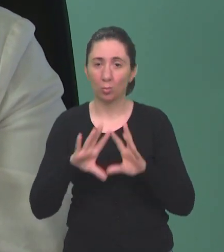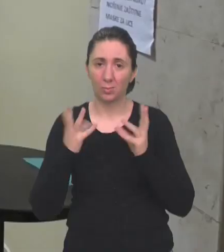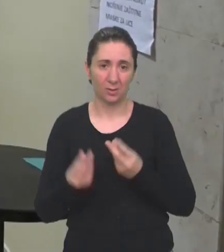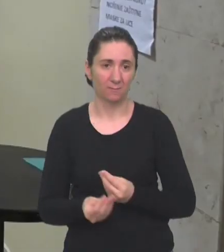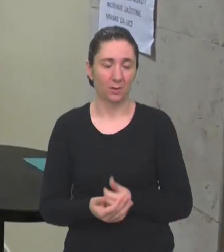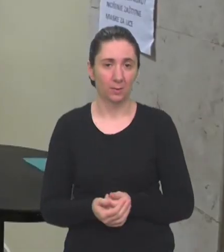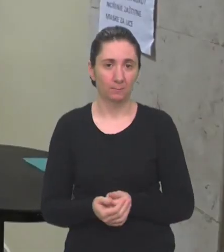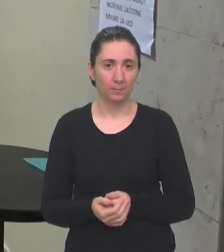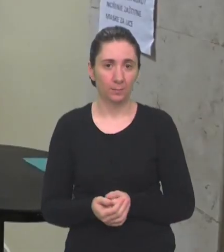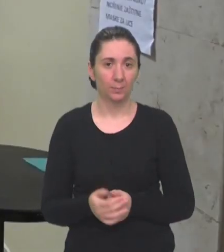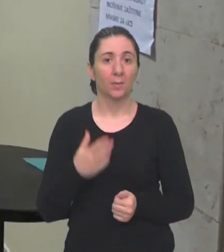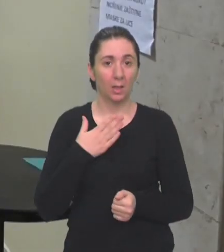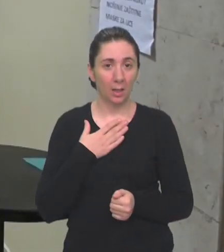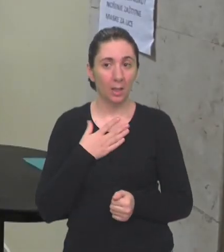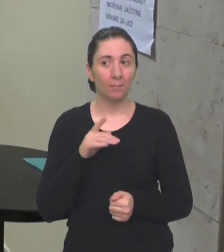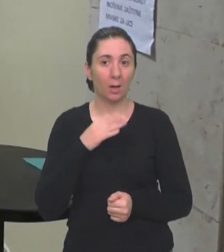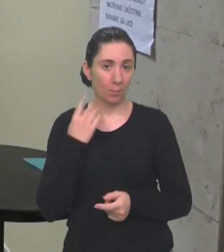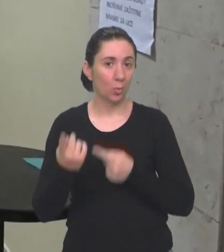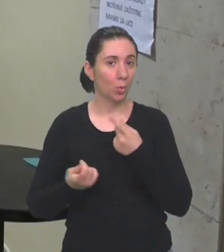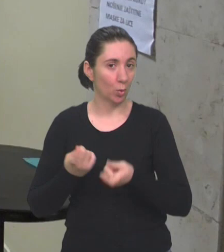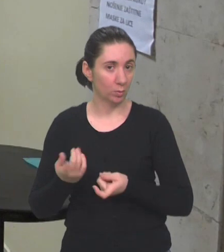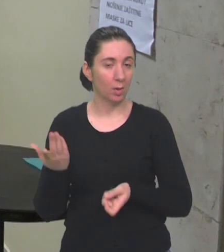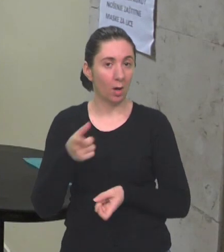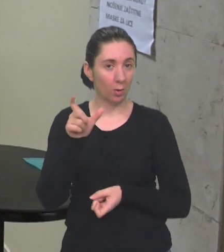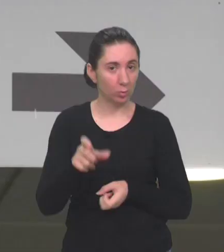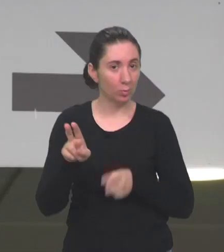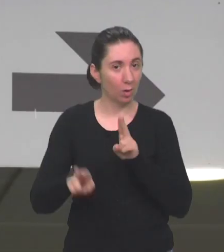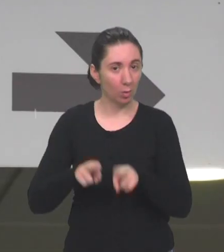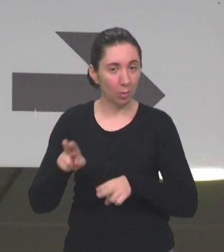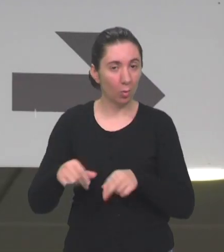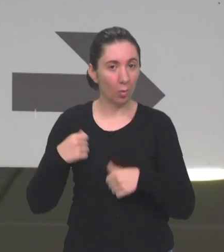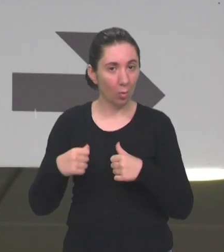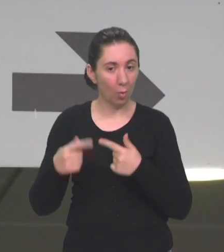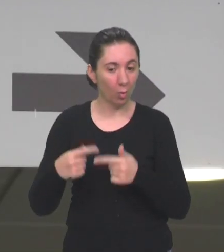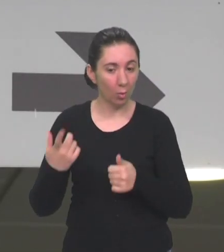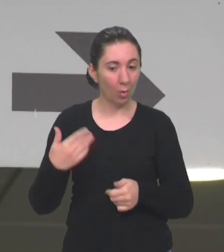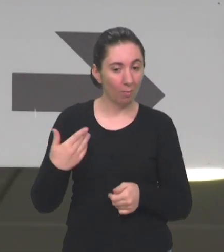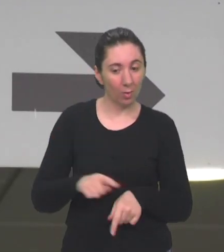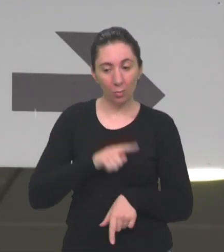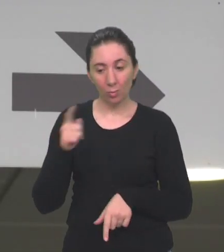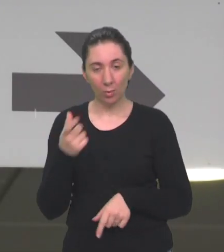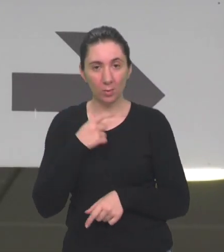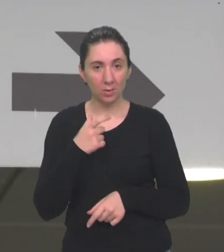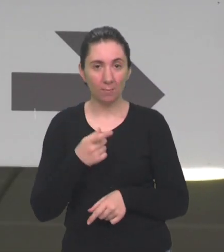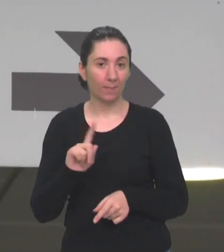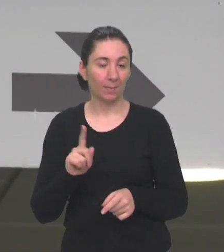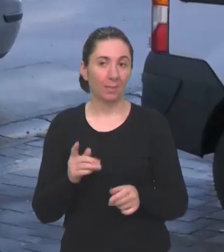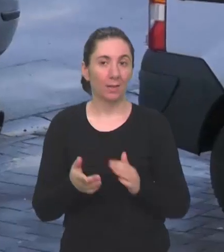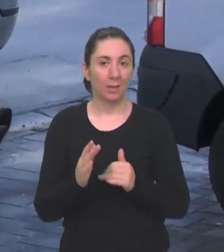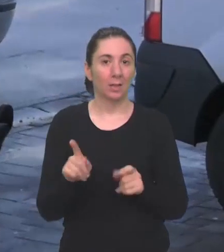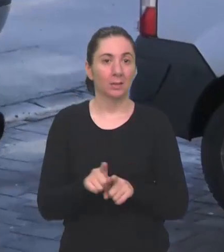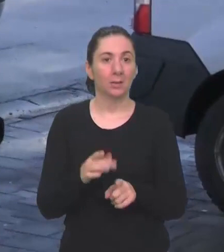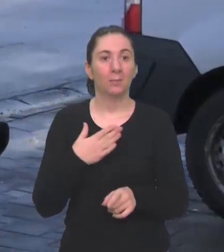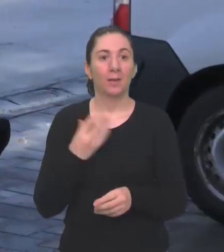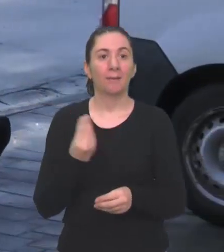svemu. No, ima tu i izazova. Kada osobu liječite godinama, od mladosti do starosti, neizbježno je naći se